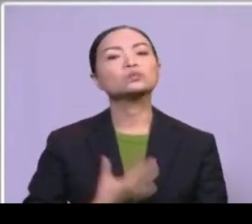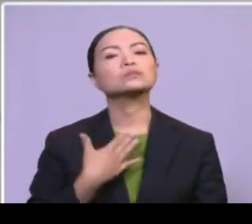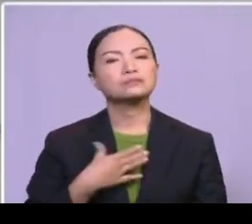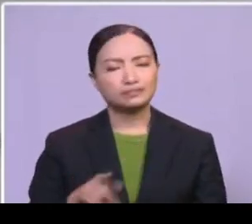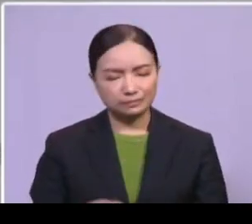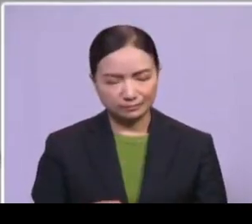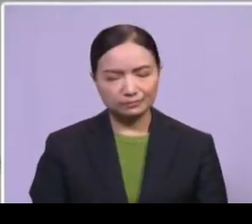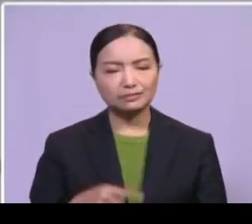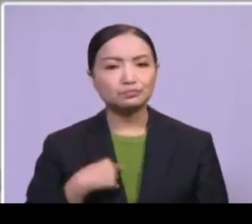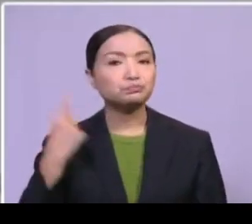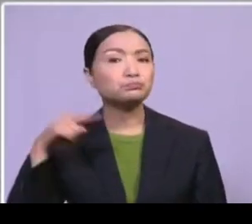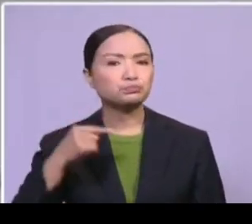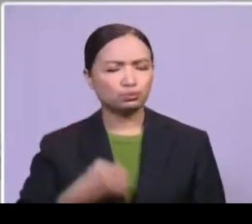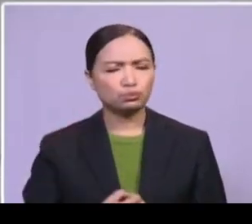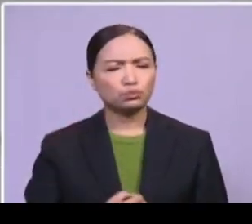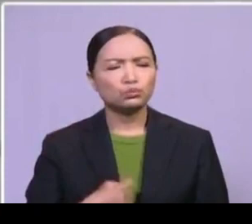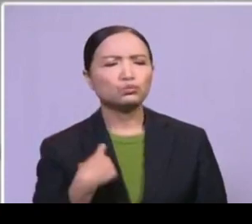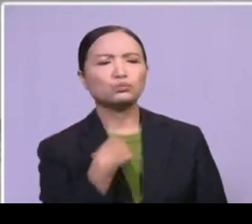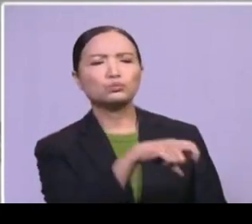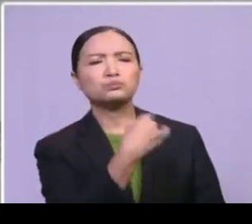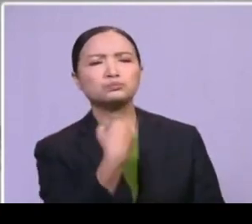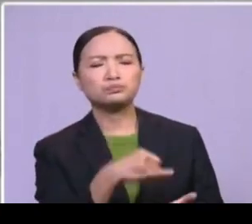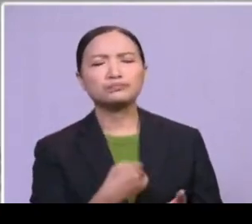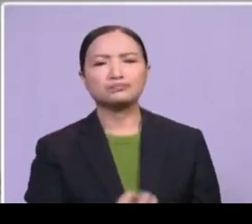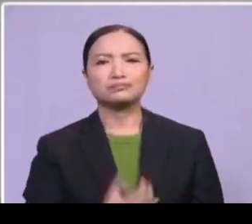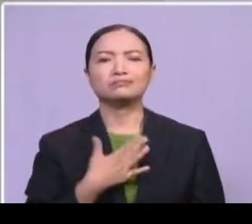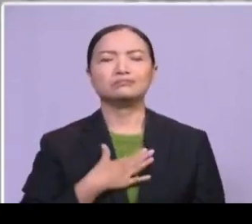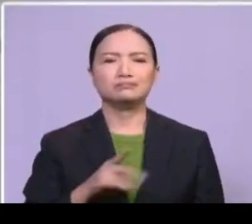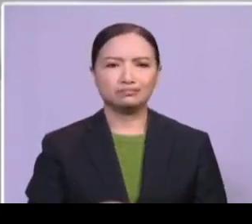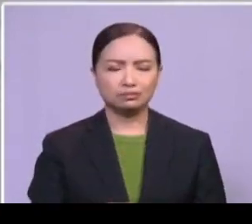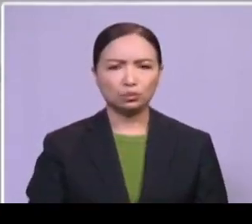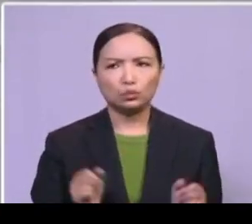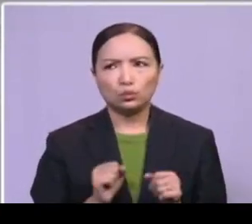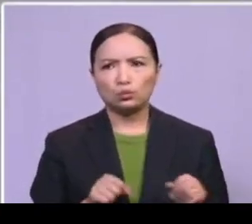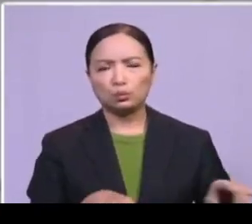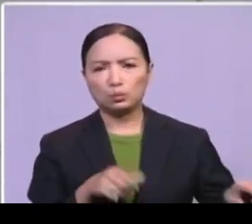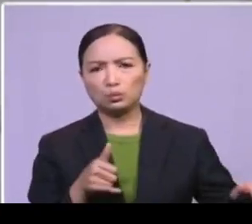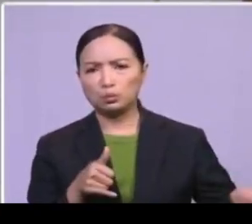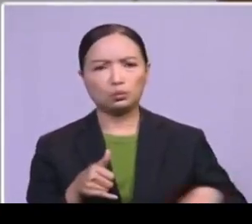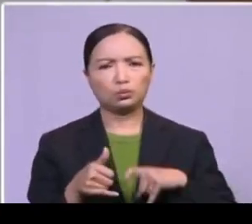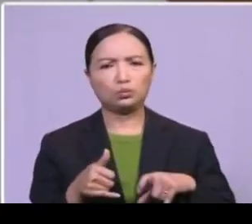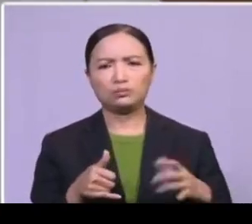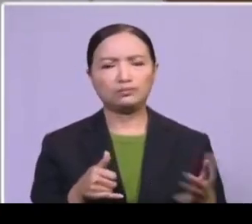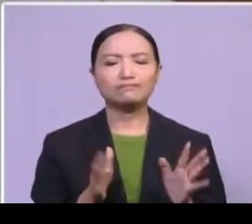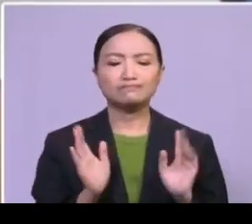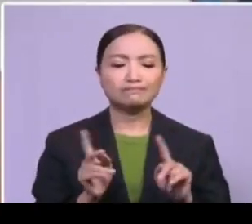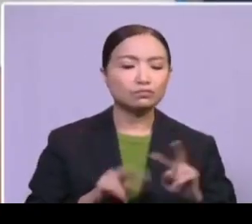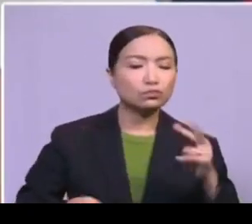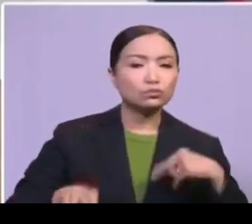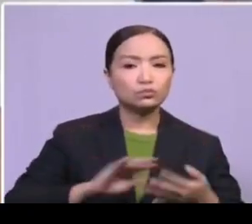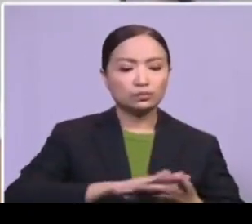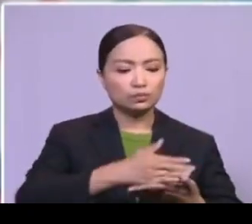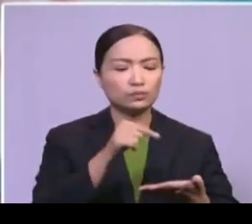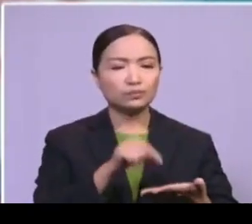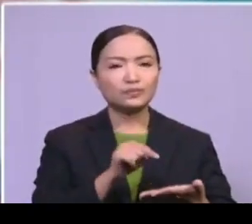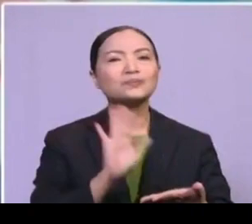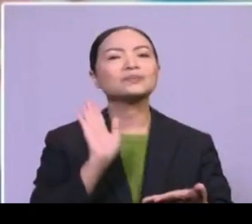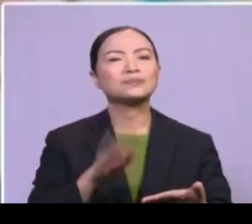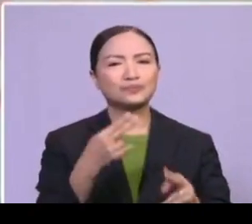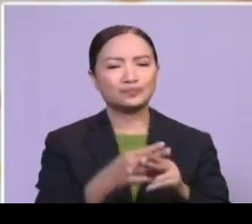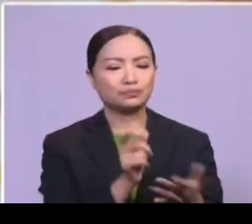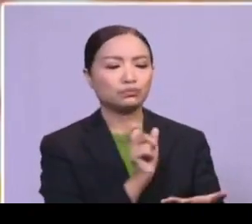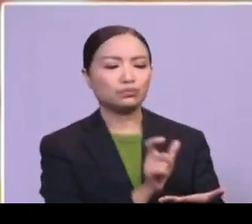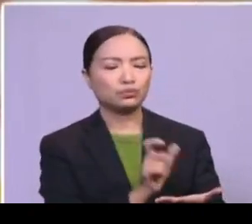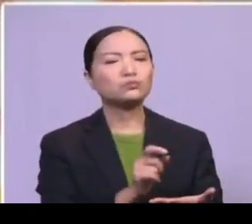ากพอรู้ว่าโอนเงินผิด 100,000 บาทไปแล้วกลัวมากว่าจะไม่ได้เงินคืนแต่ว่าไปตรวจสอบบัญชีแล้วปรากฏว่าทราบชื่อแต่